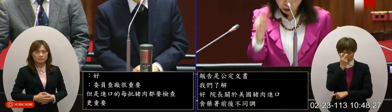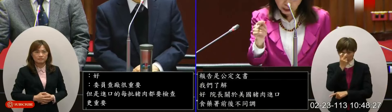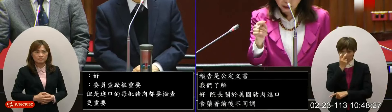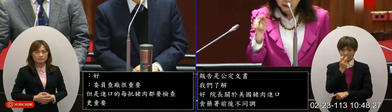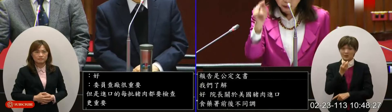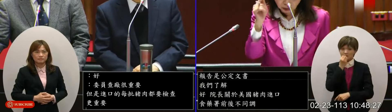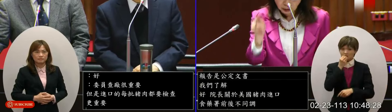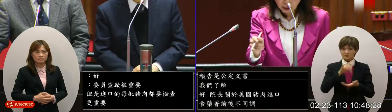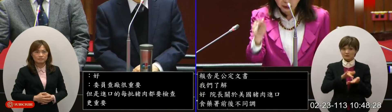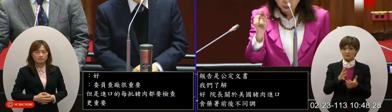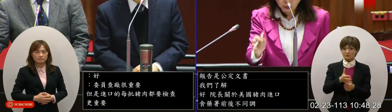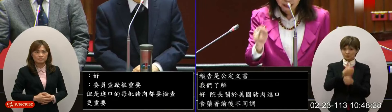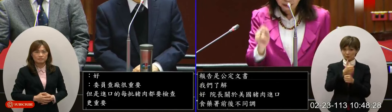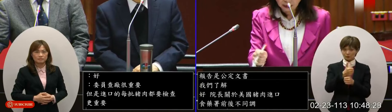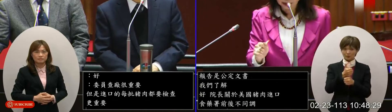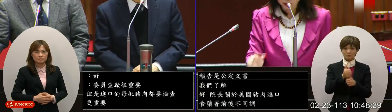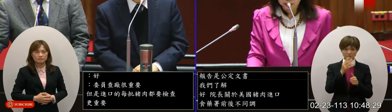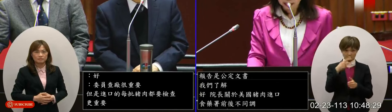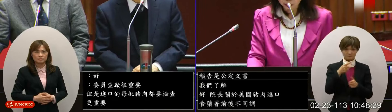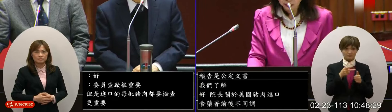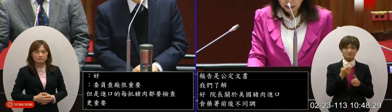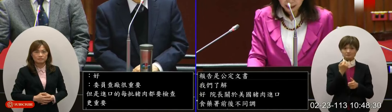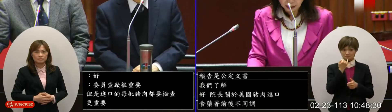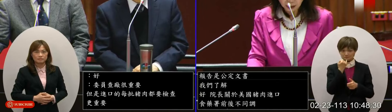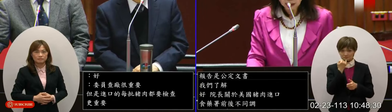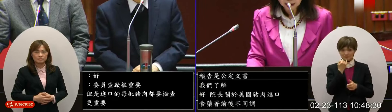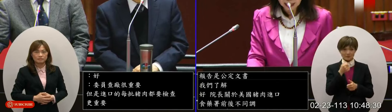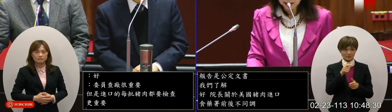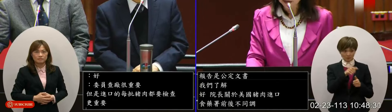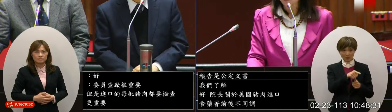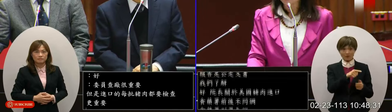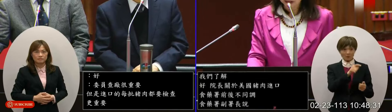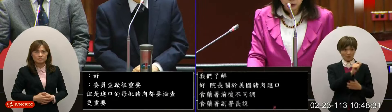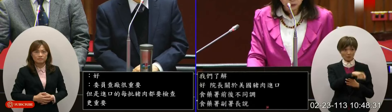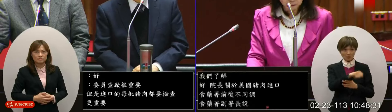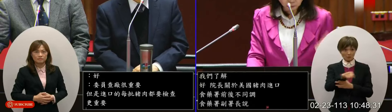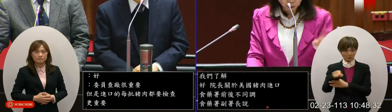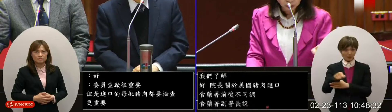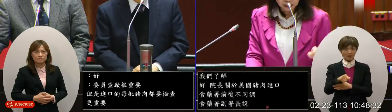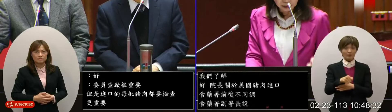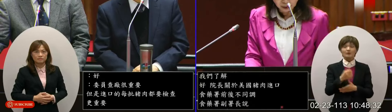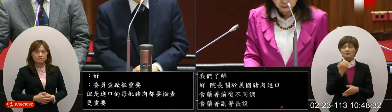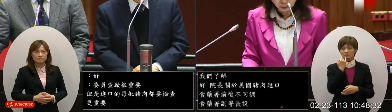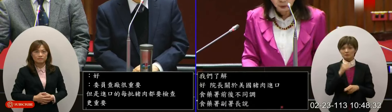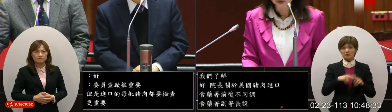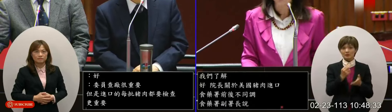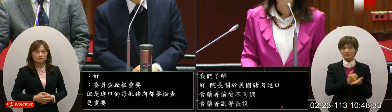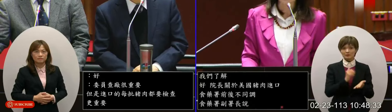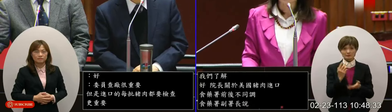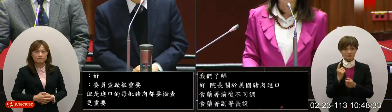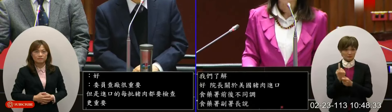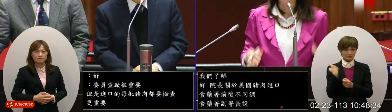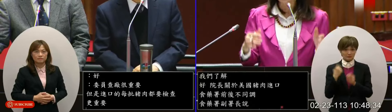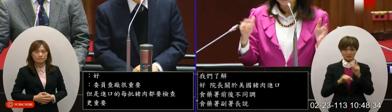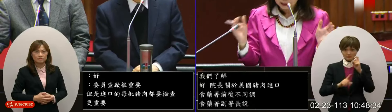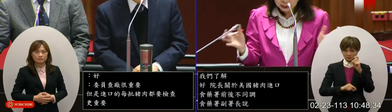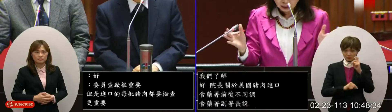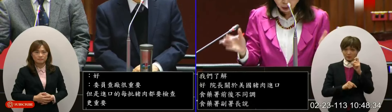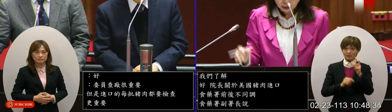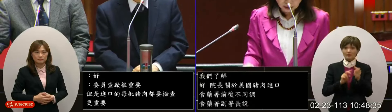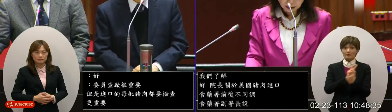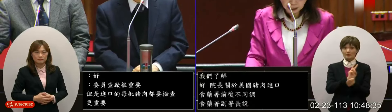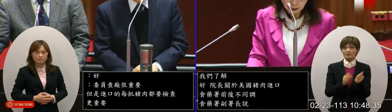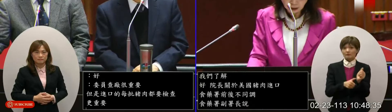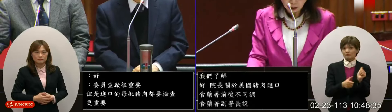直接指定只有合格牧场生产肉品才准进来。但是去年10月，副署长林金富说，所谓的查厂是